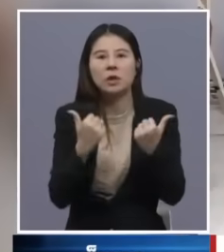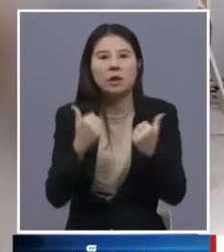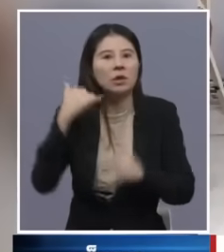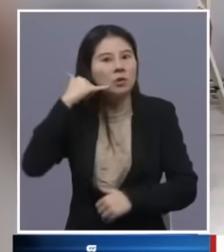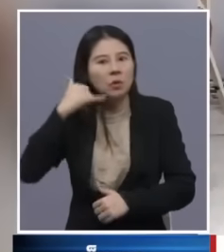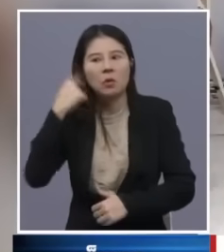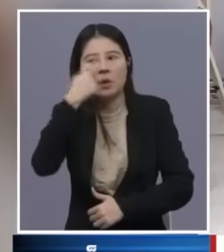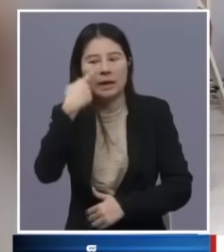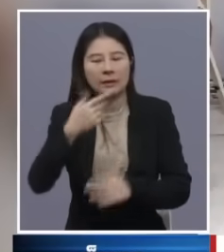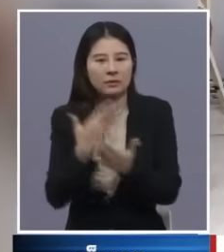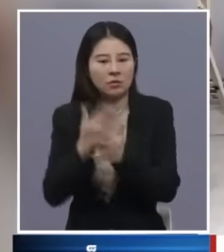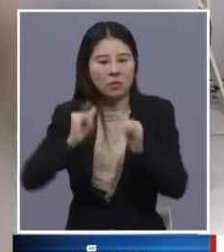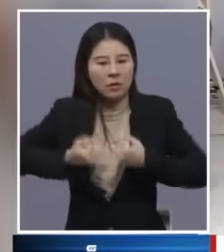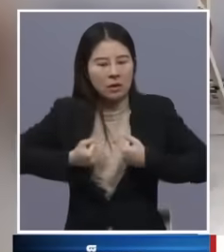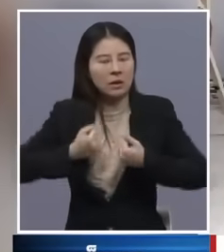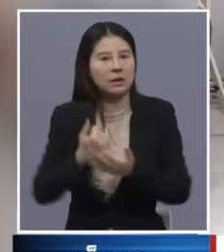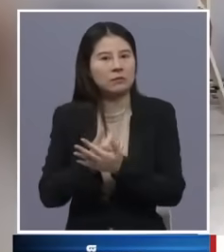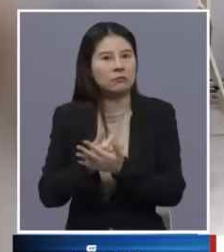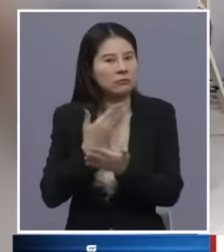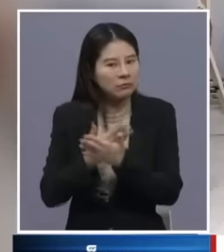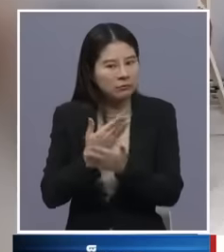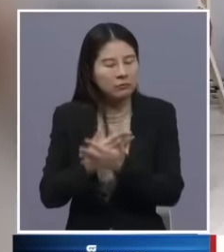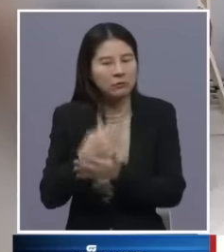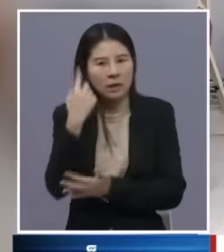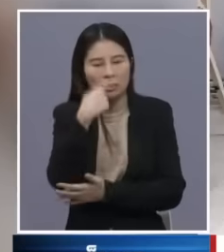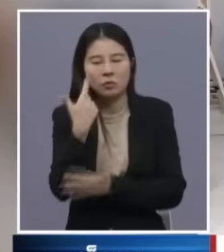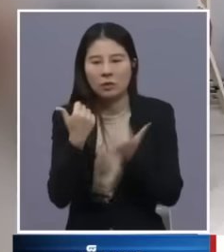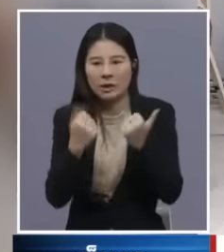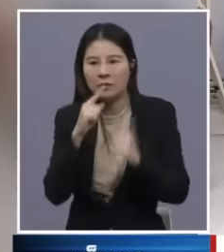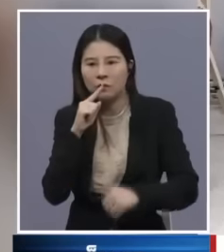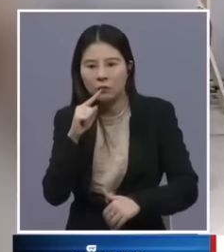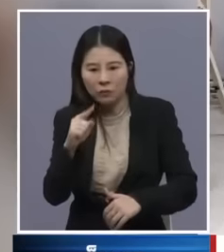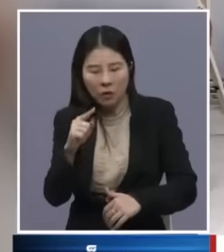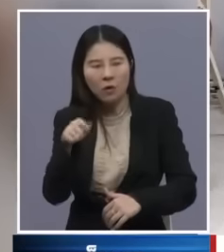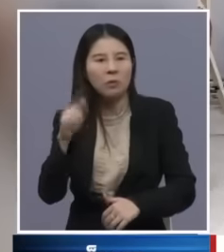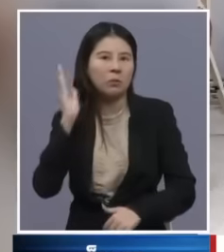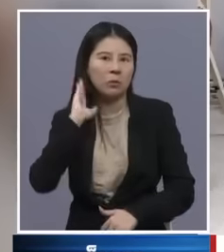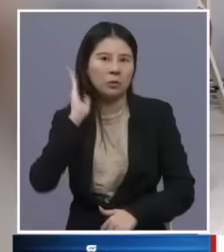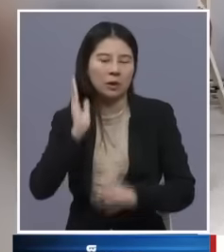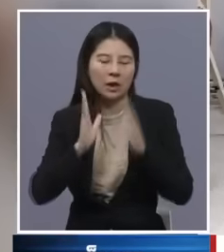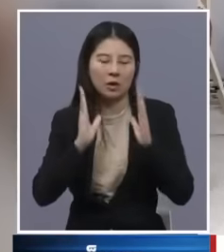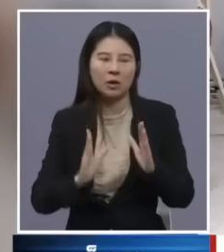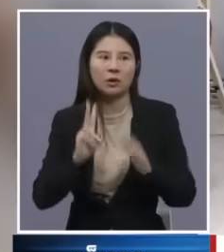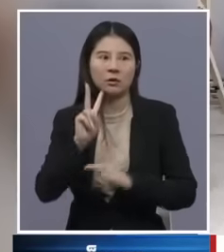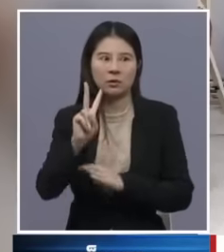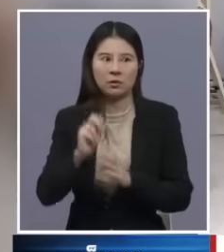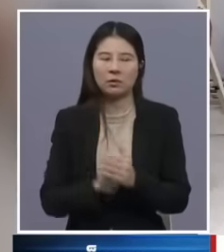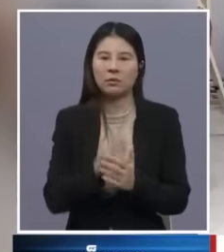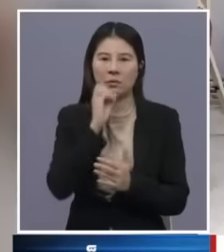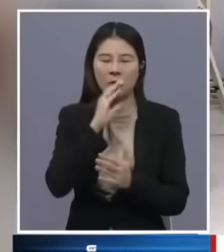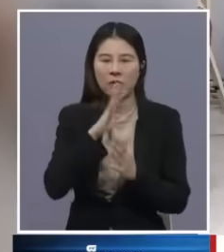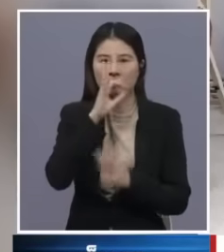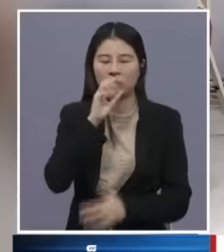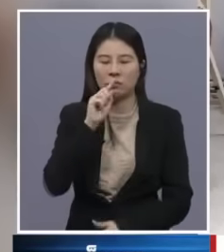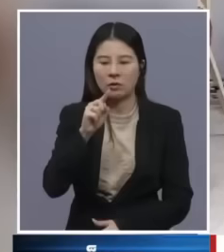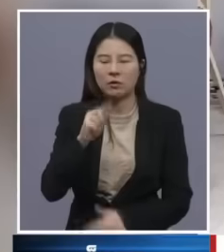นเจ้าของเงินกู้ด้วยนะแล้วก็มีการแจ้งข้อหากับ2คนเนี้ยที่เป็นคนร้ายที่ไปบุกพังข้าวของเขาเนี่ยนะคะห